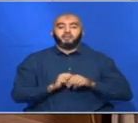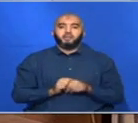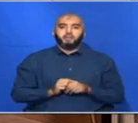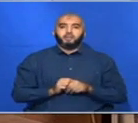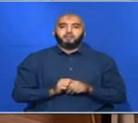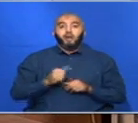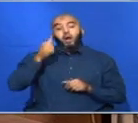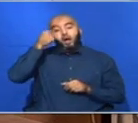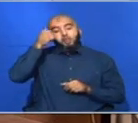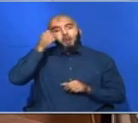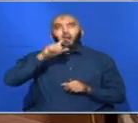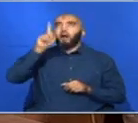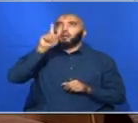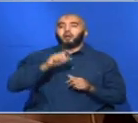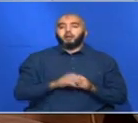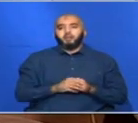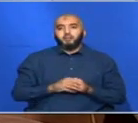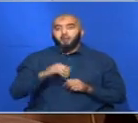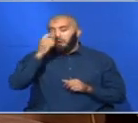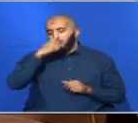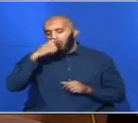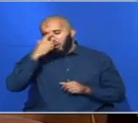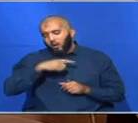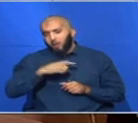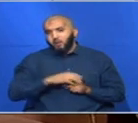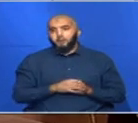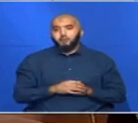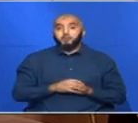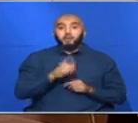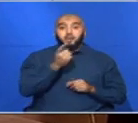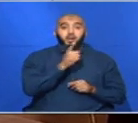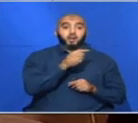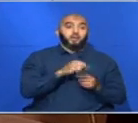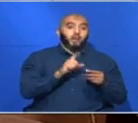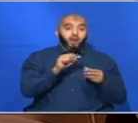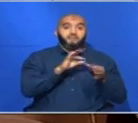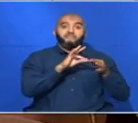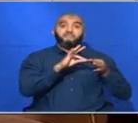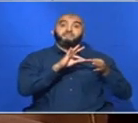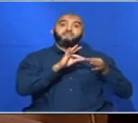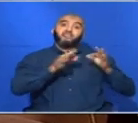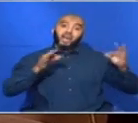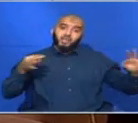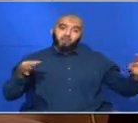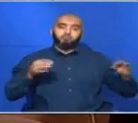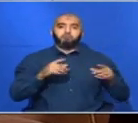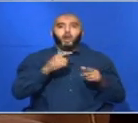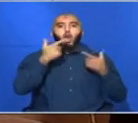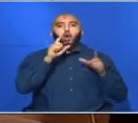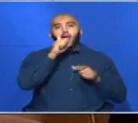خاليا ففاضت عينه فاضت عيناه وتعبير جميل جدا بمعنى فاضت